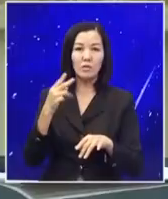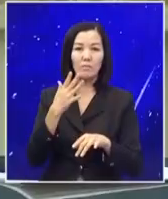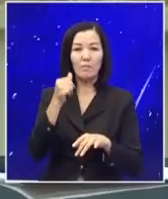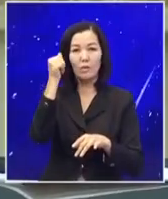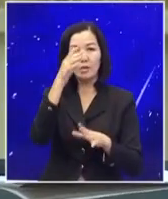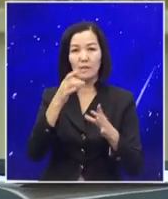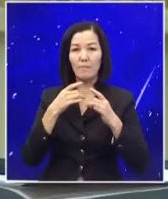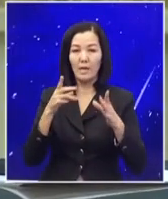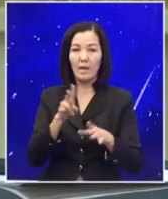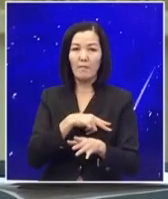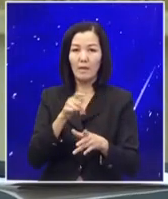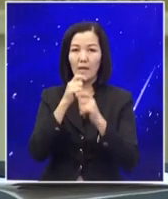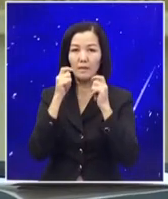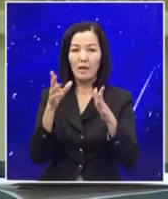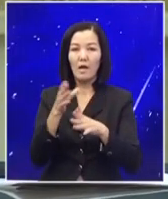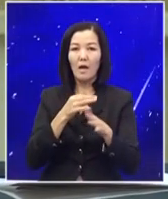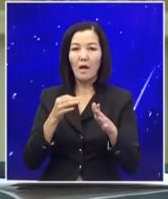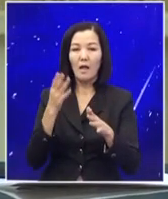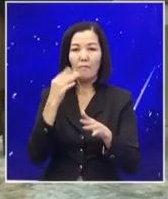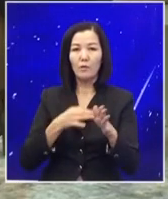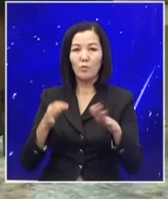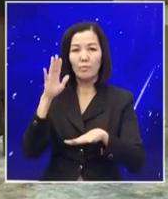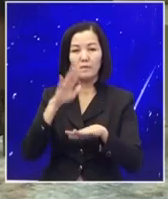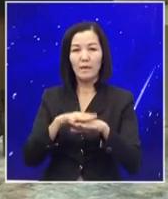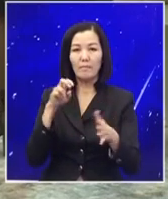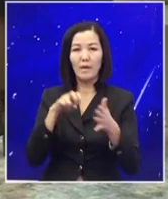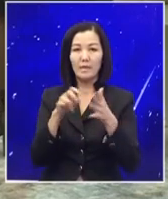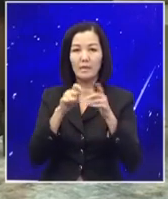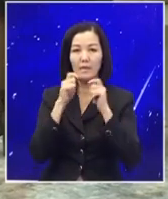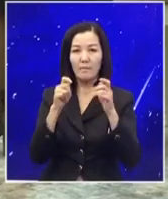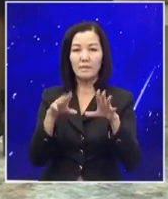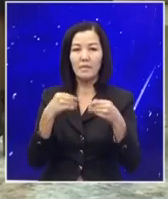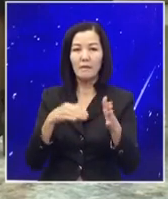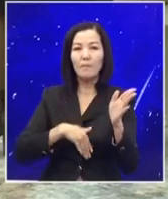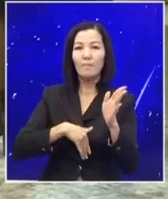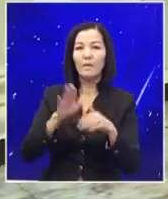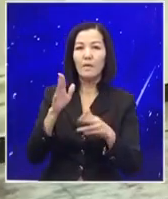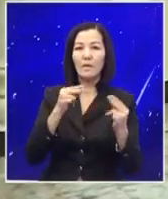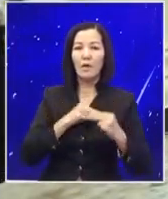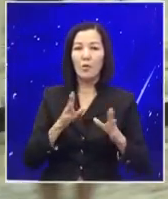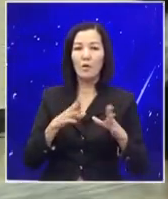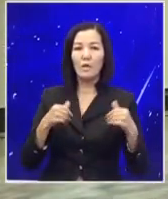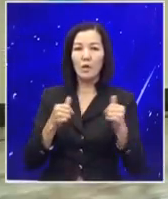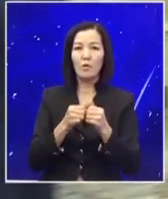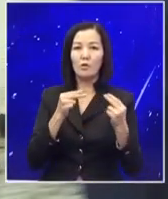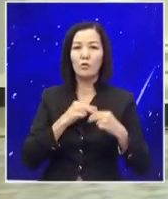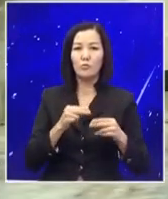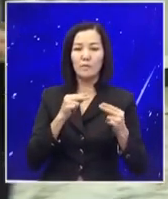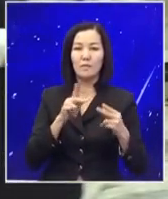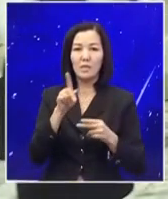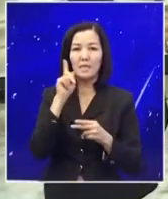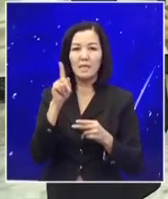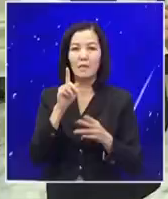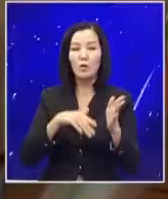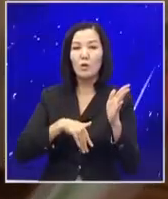мерекелік медалін тақты. Алматы облыс әкімінің алғыс хаты табысталды. Оған қоса үздік еңбек әулеті, жұмыс істейтін жастардың